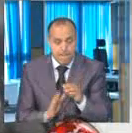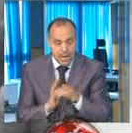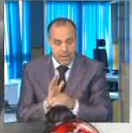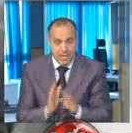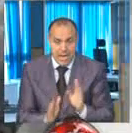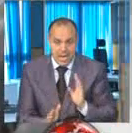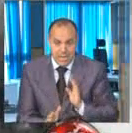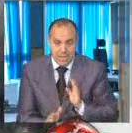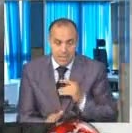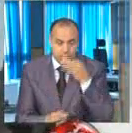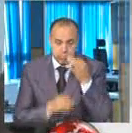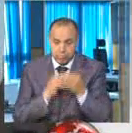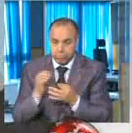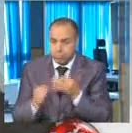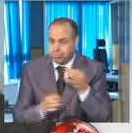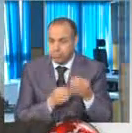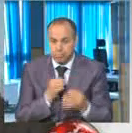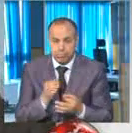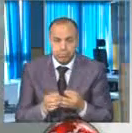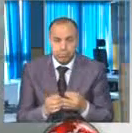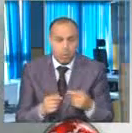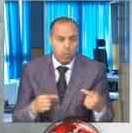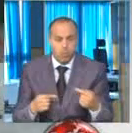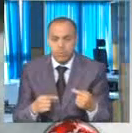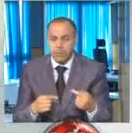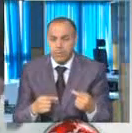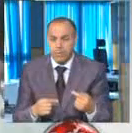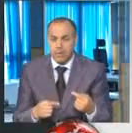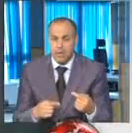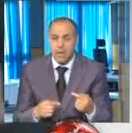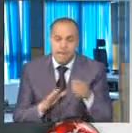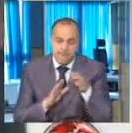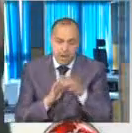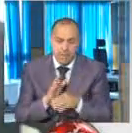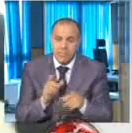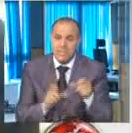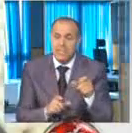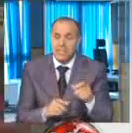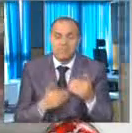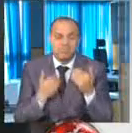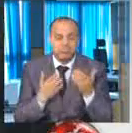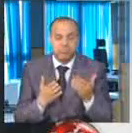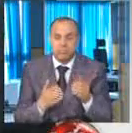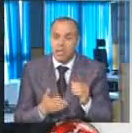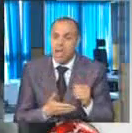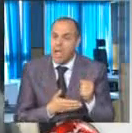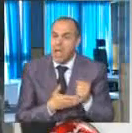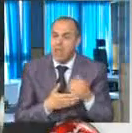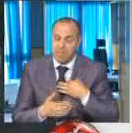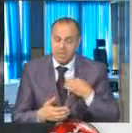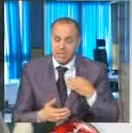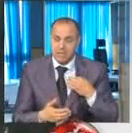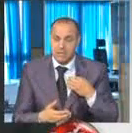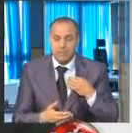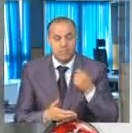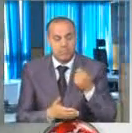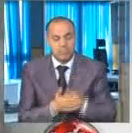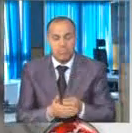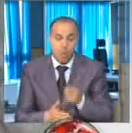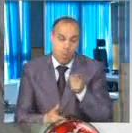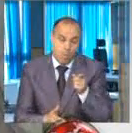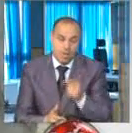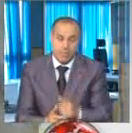العسكرية والتصريحات المضادة ضاعت الخطط الإنسانية ودفع المدنيون الضريبة باهظا.